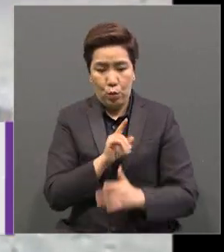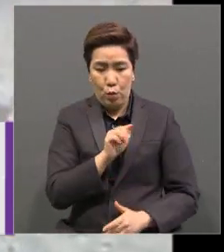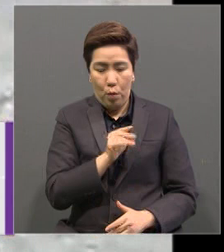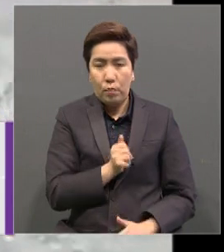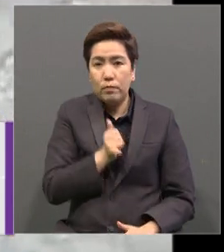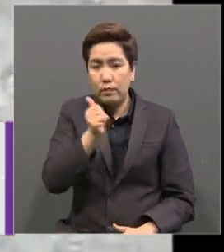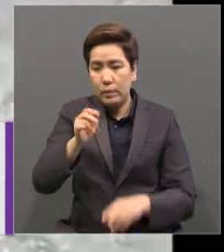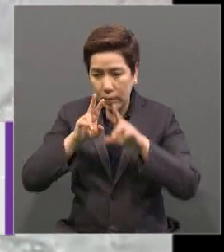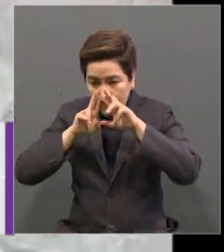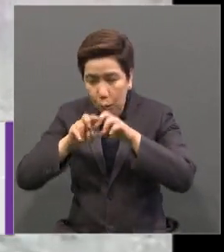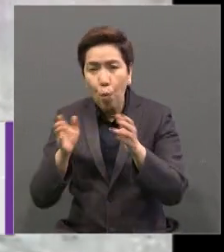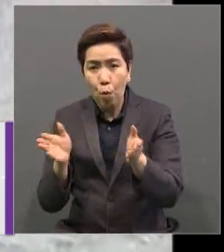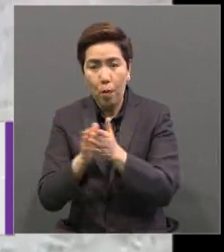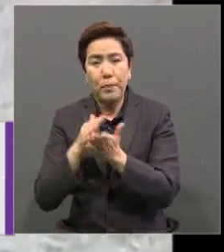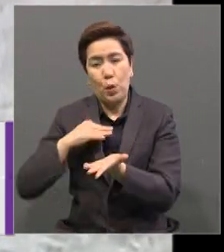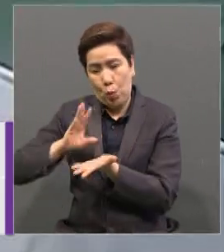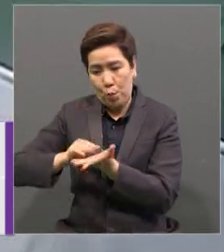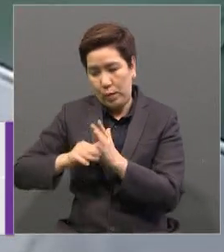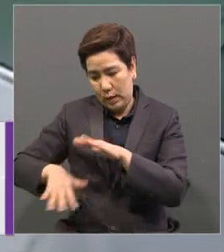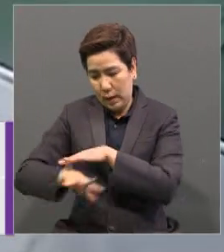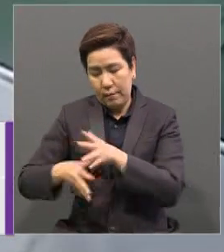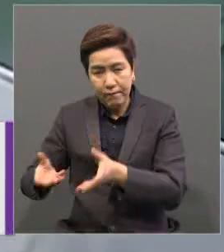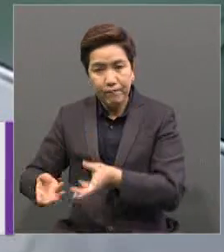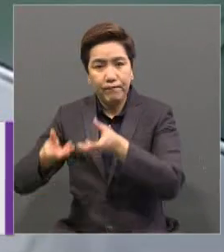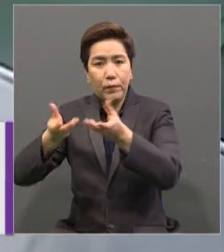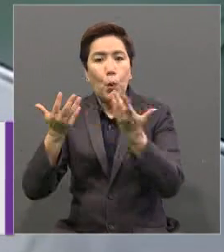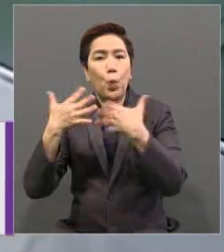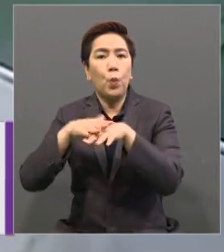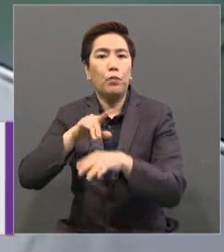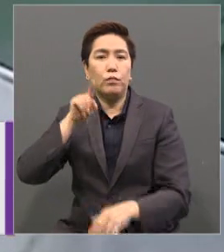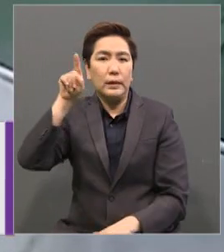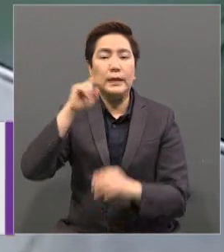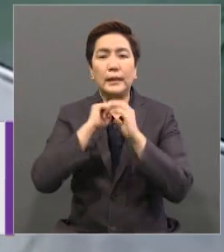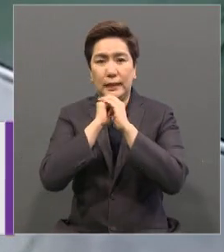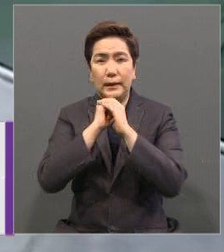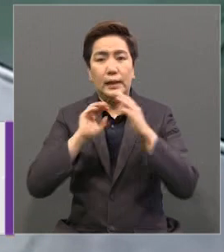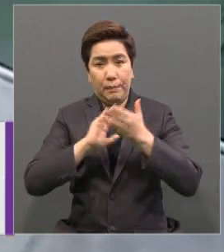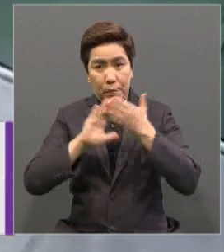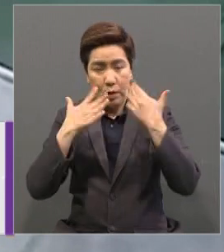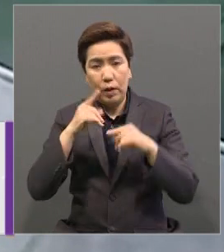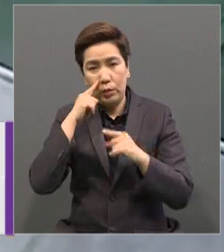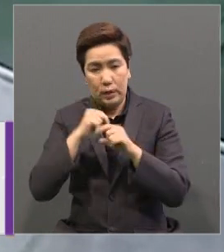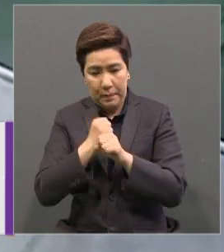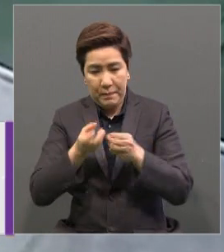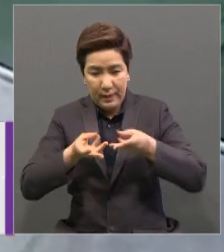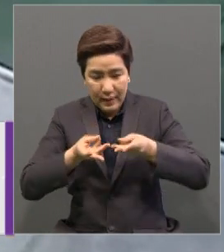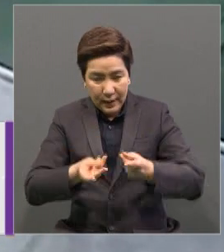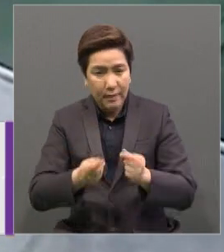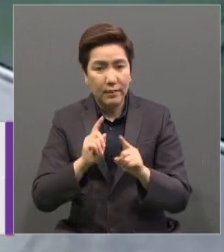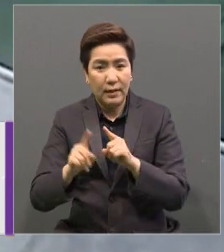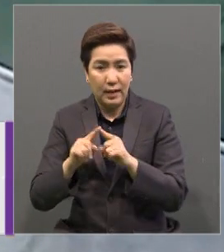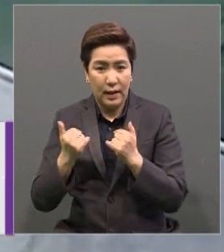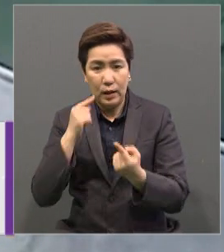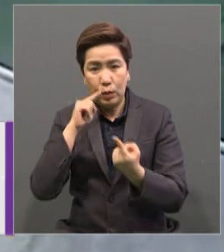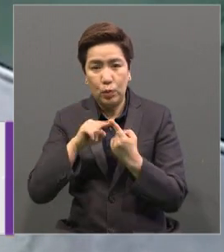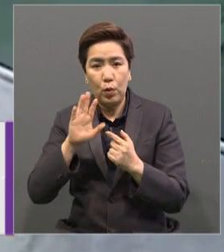ทางไปร่วมสอบสวนแล้วพร้อมนำข้อมูลพยานหลักฐานเนี่ยไปร่วมกันสอบสวนด้วยนะคะมีการนำรายละเอียดข้อมูลทางคดีที่เกิดขึ้น